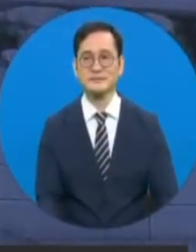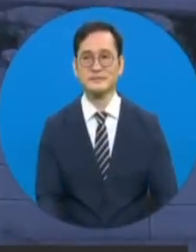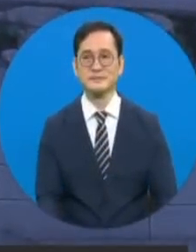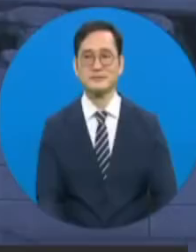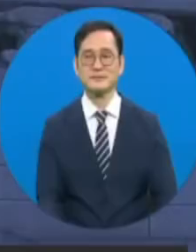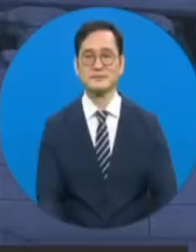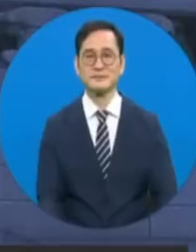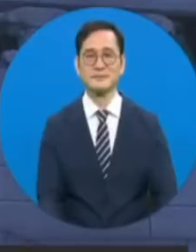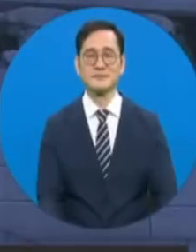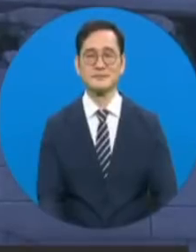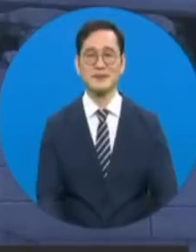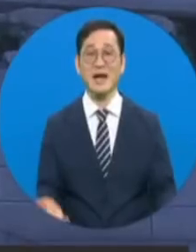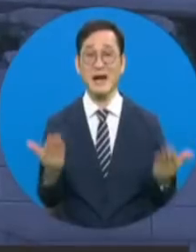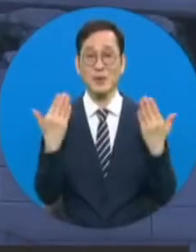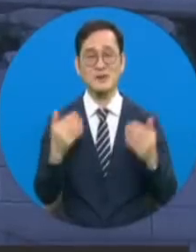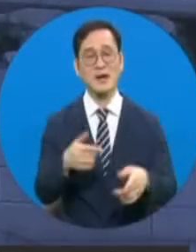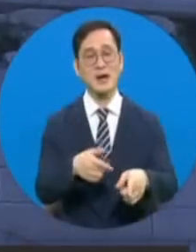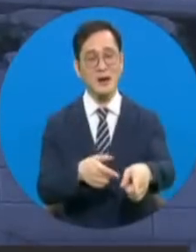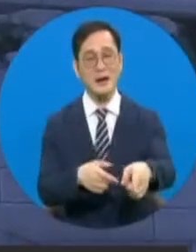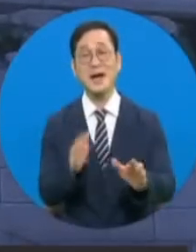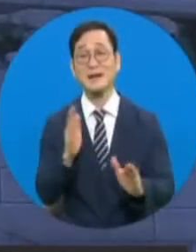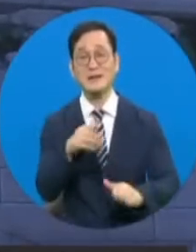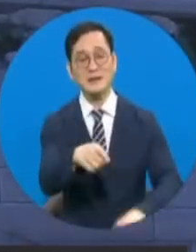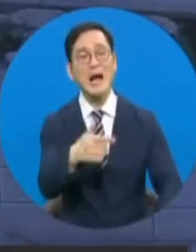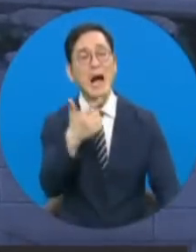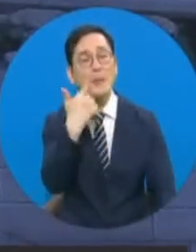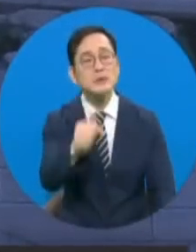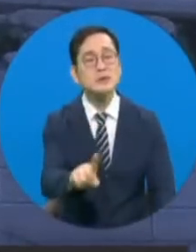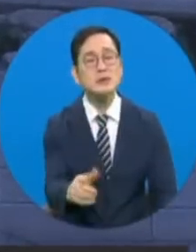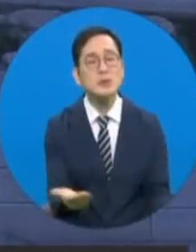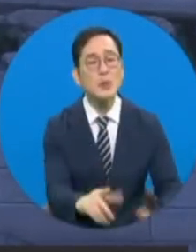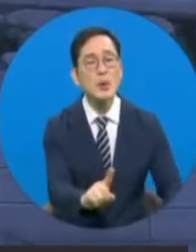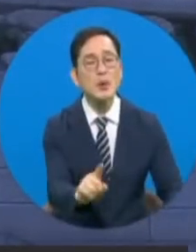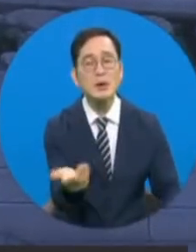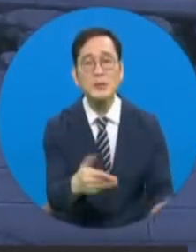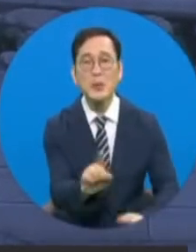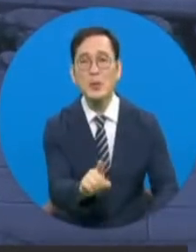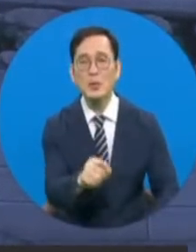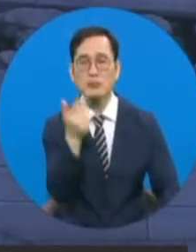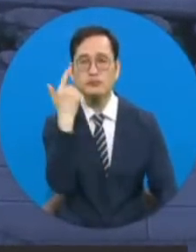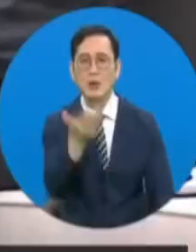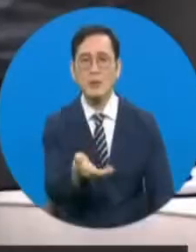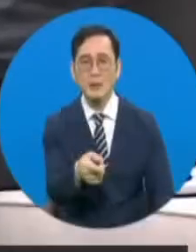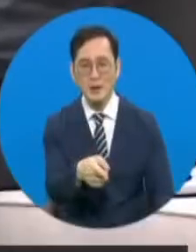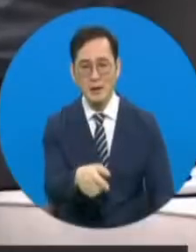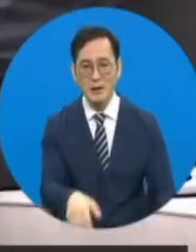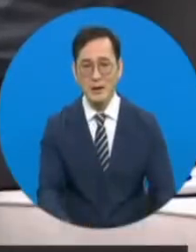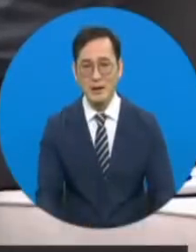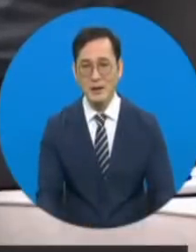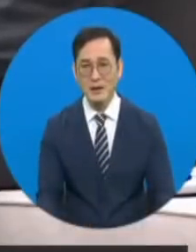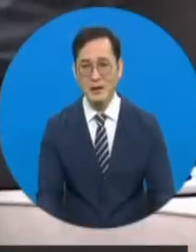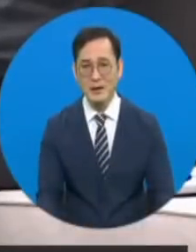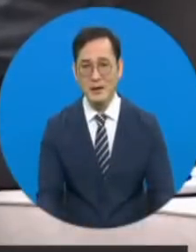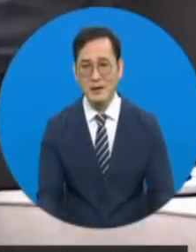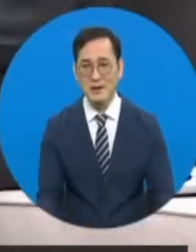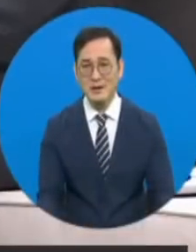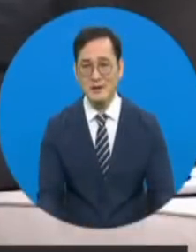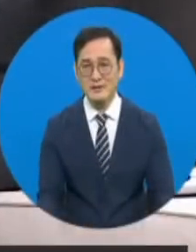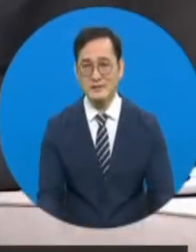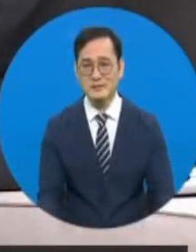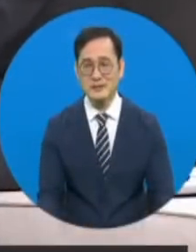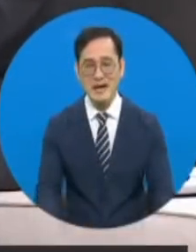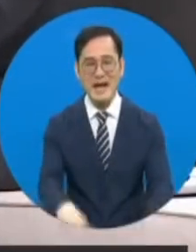선생님이 당황했던 장면이 떠오르는데 중앙선관이 파도 파도 끝이 없어요 이번에 형님이 누구신 옷까지 물어봐야 됩니까